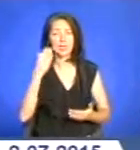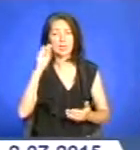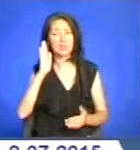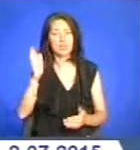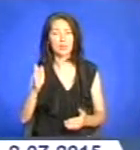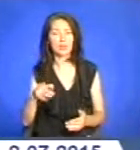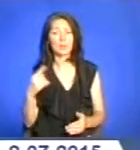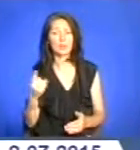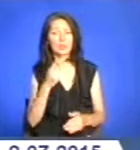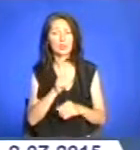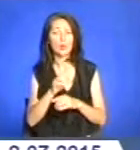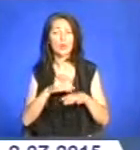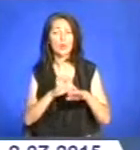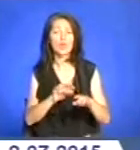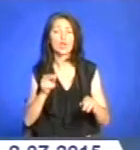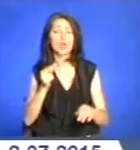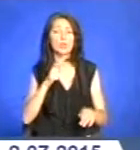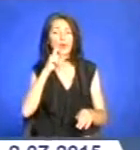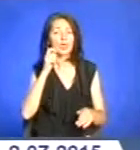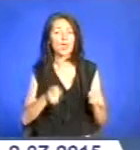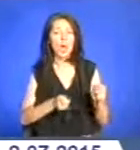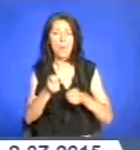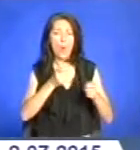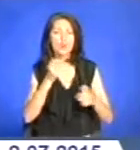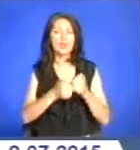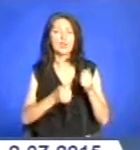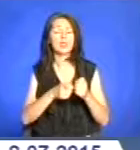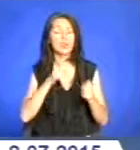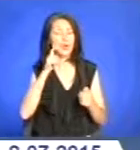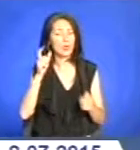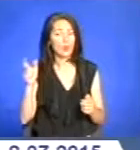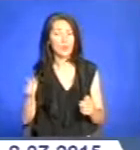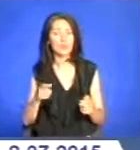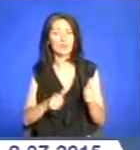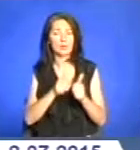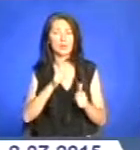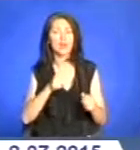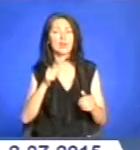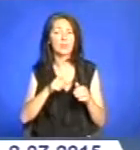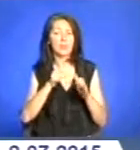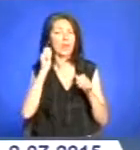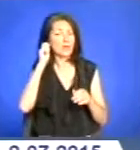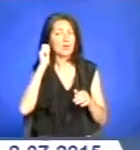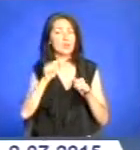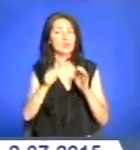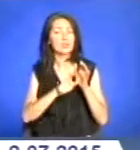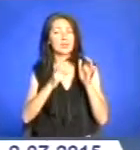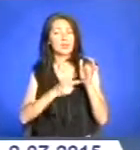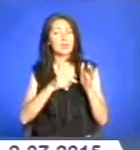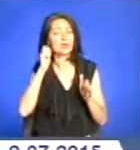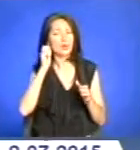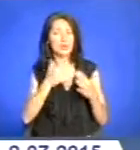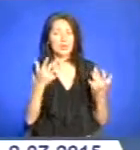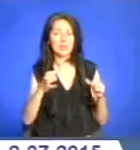Уперше в Тернополі проводиться чемпіонат України з боксу серед юніорів. Змагання між боксерами віком 16-17 років різних вагових категорій триватимуть до